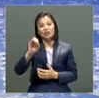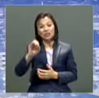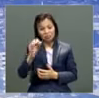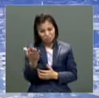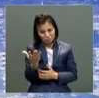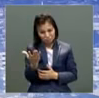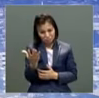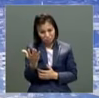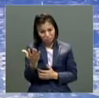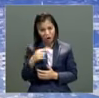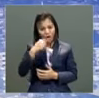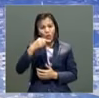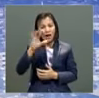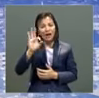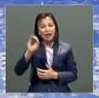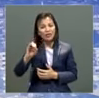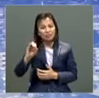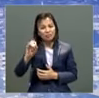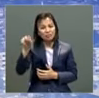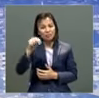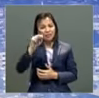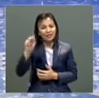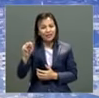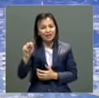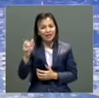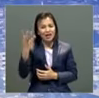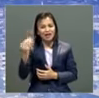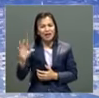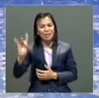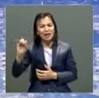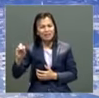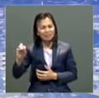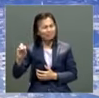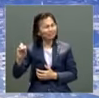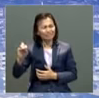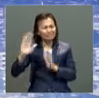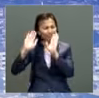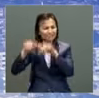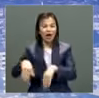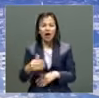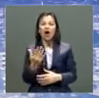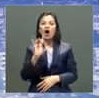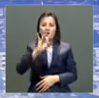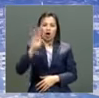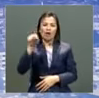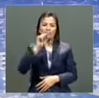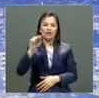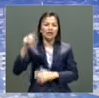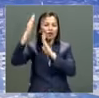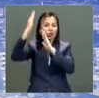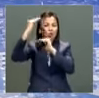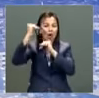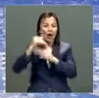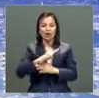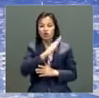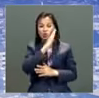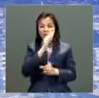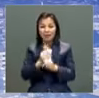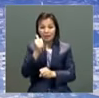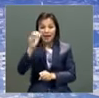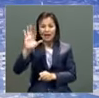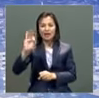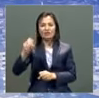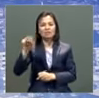วหวังผลจริงๆเขาบอกว่าไม่มีก็เหลืออยู่80เพราะฉะนั้นขอ100นะครับถ้าท่านทำได้90เ